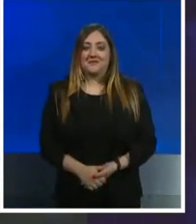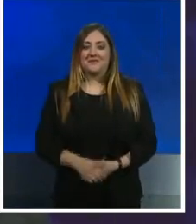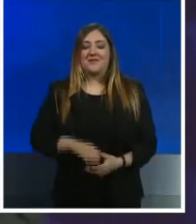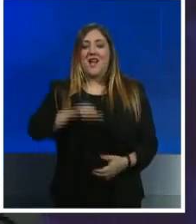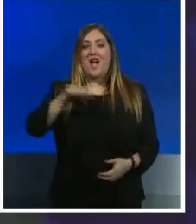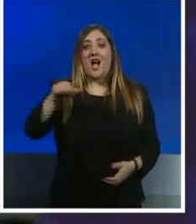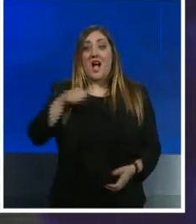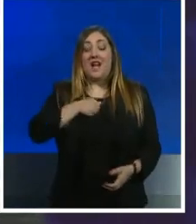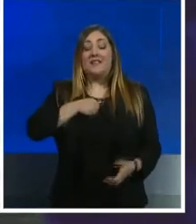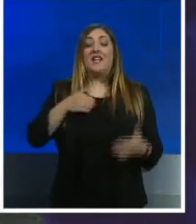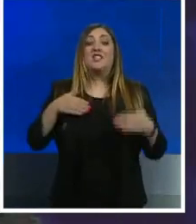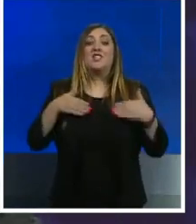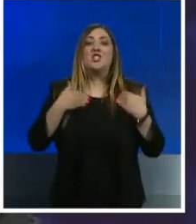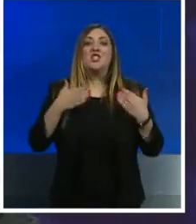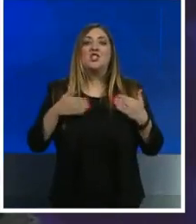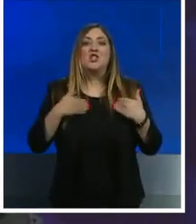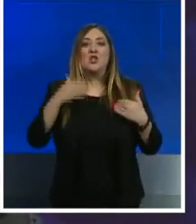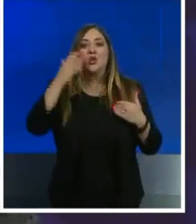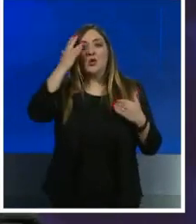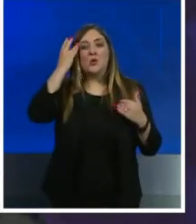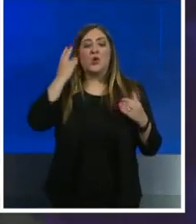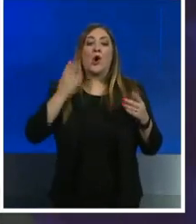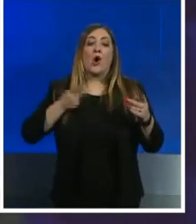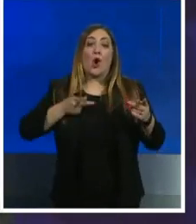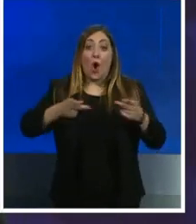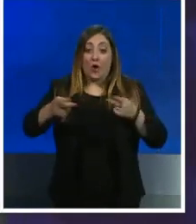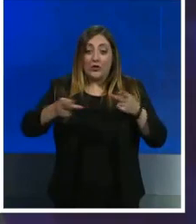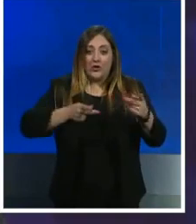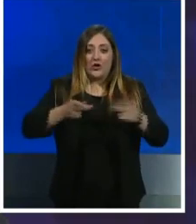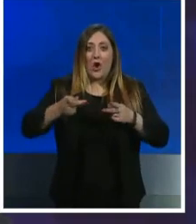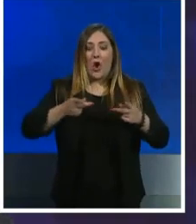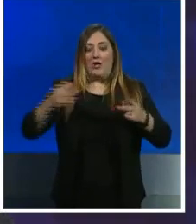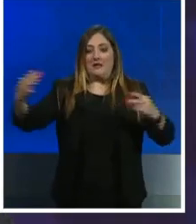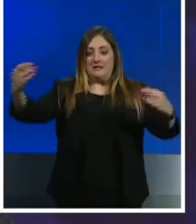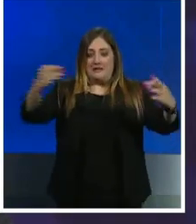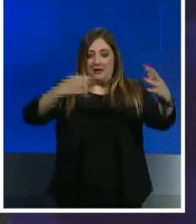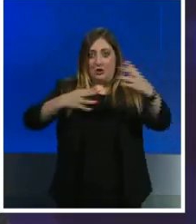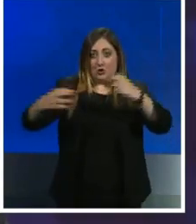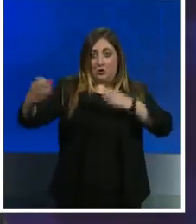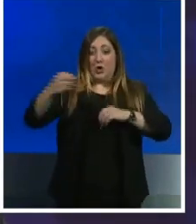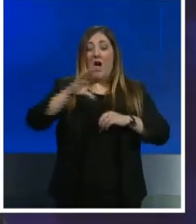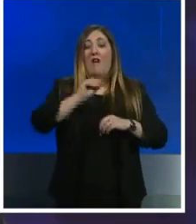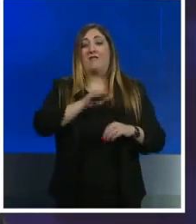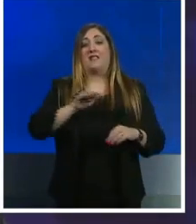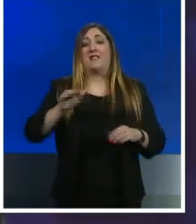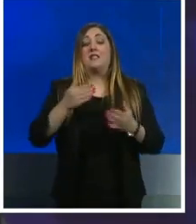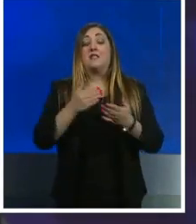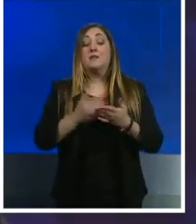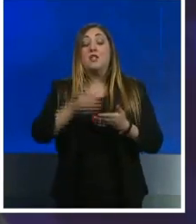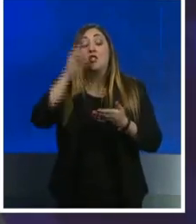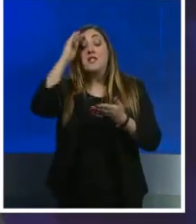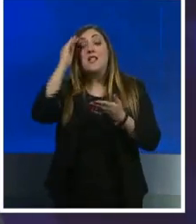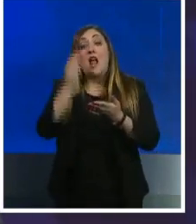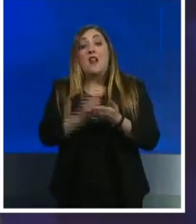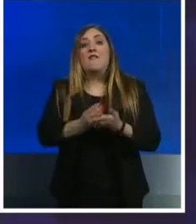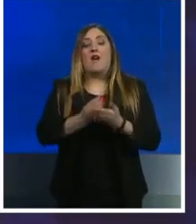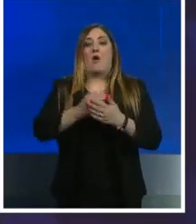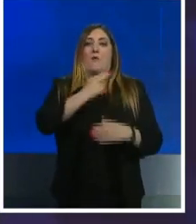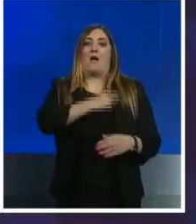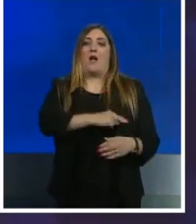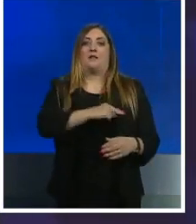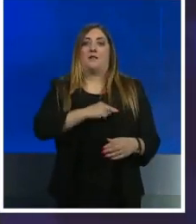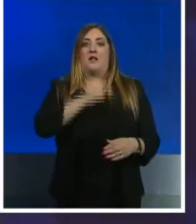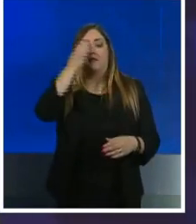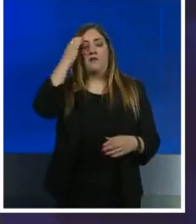Aħna rridu rrażnu l-integrazzjoni għall-interess nazzjonali. Qatt ma għadna li rridu